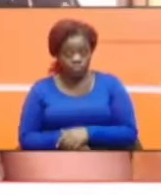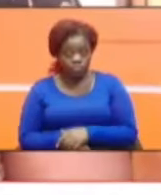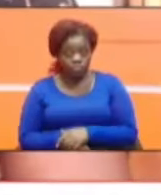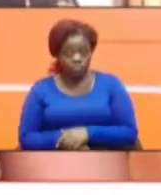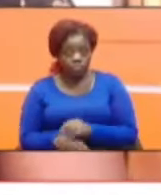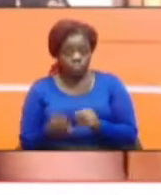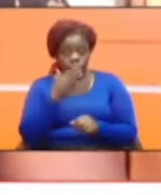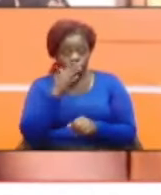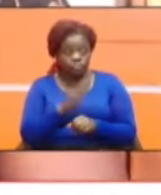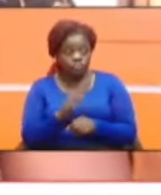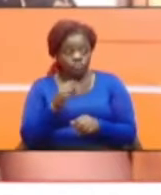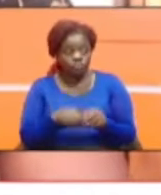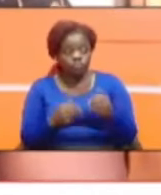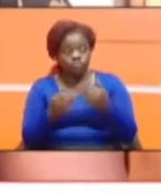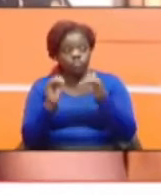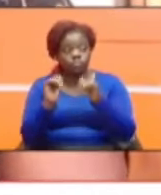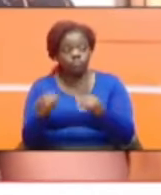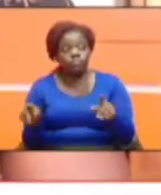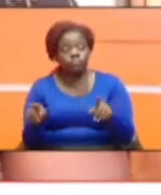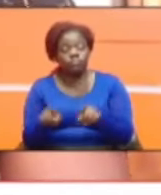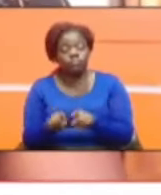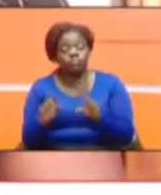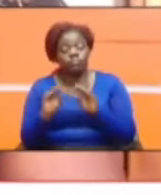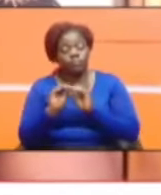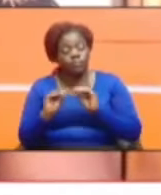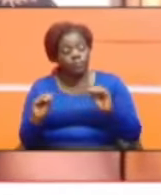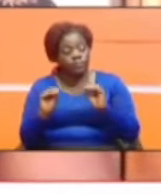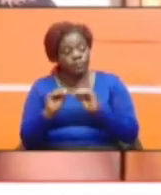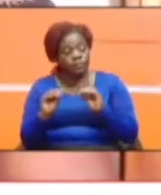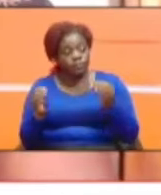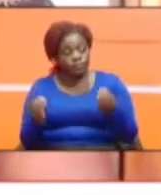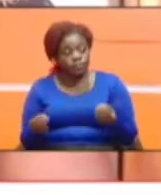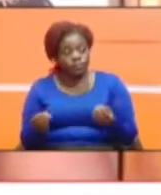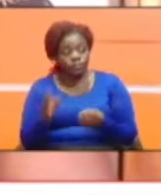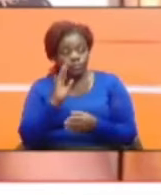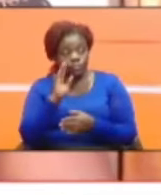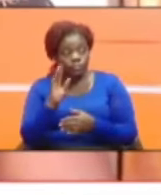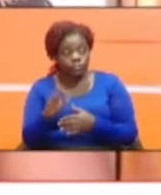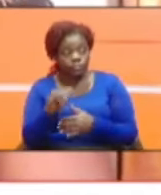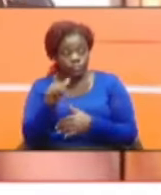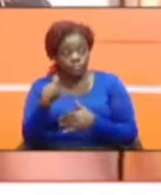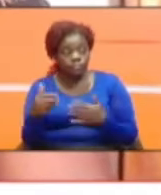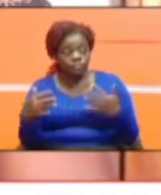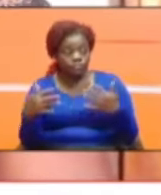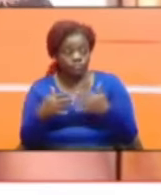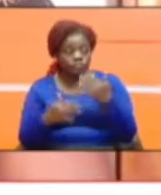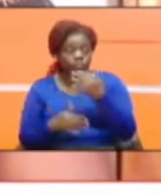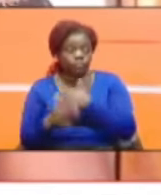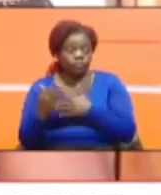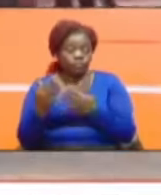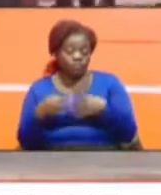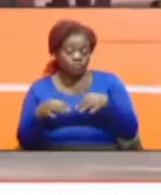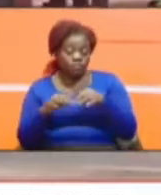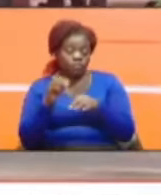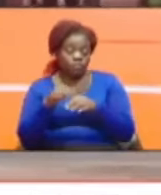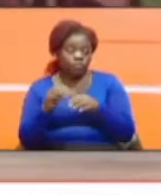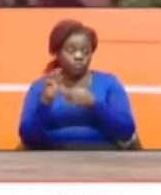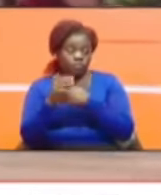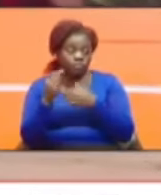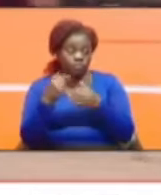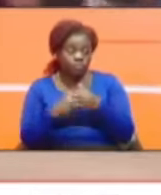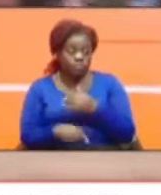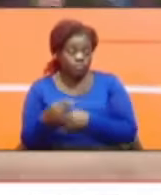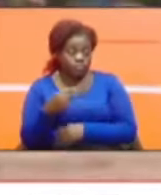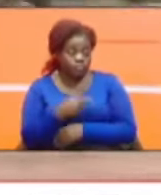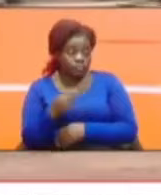nti abaana tebagenda kusigala kyekimu, tugenda kubayigiriza ate babeere nga bavaamu abaana abatya Katonda ate abagasa n'eggwanga. Agamba